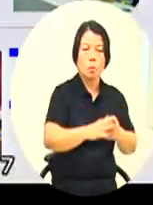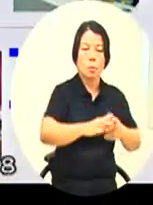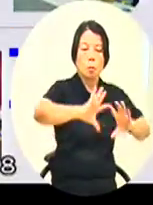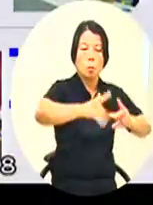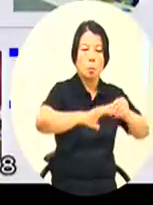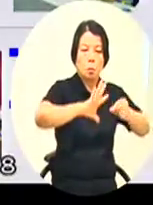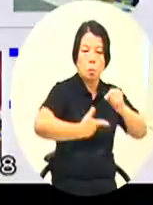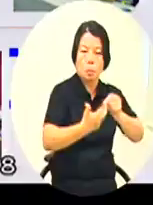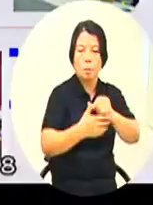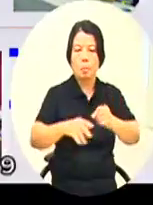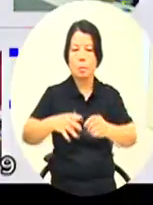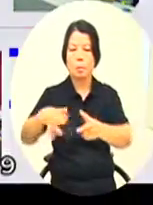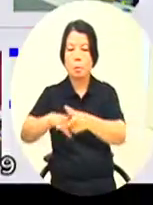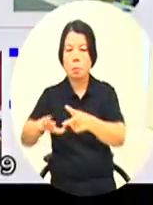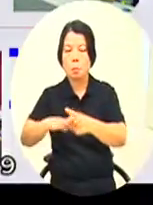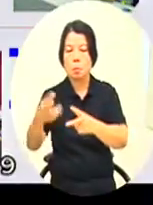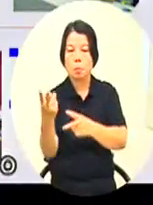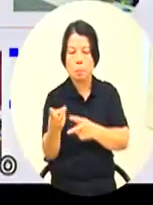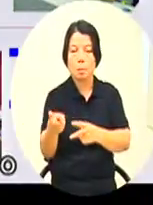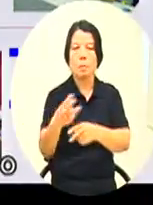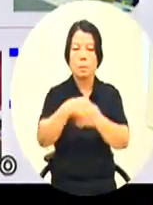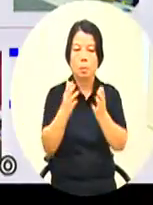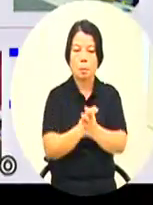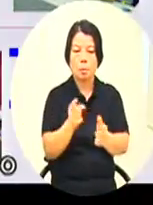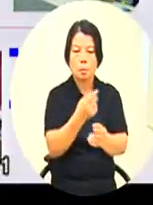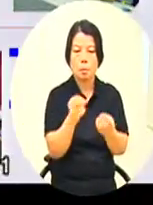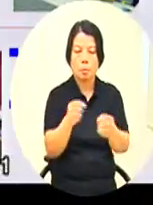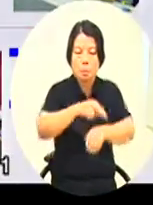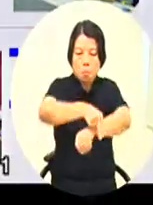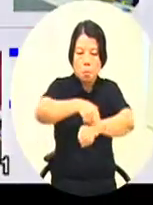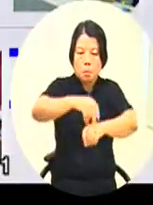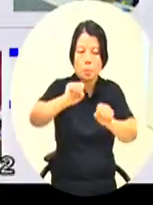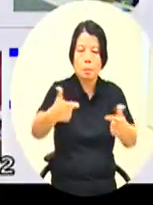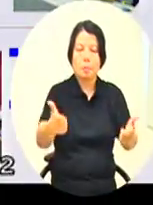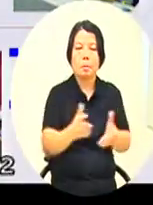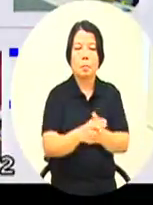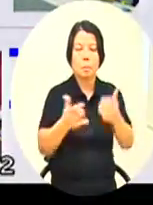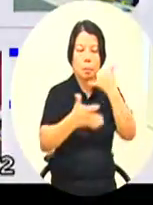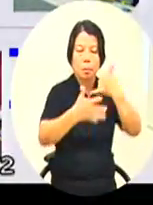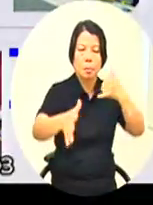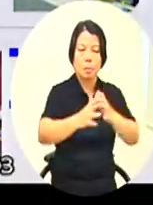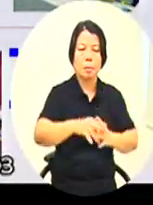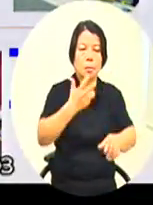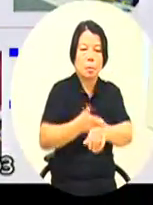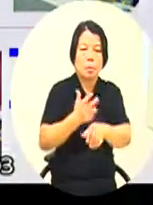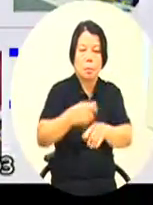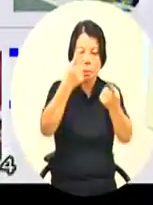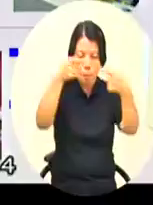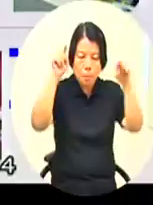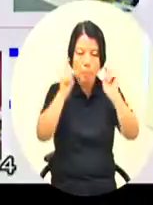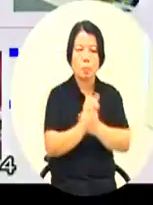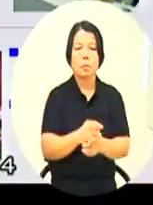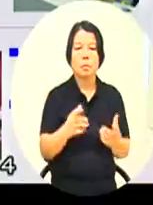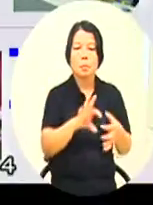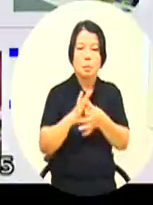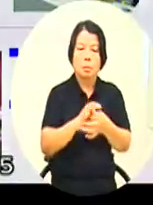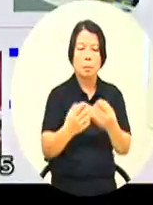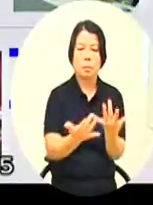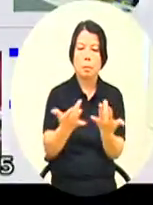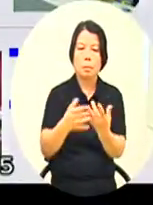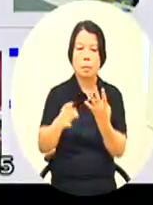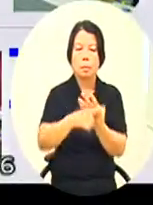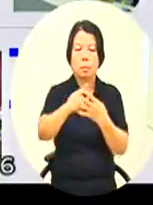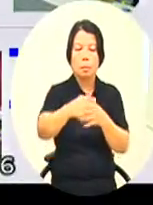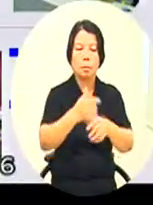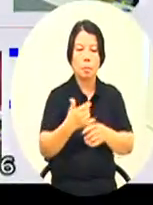小各自发展不同的课程，那他们的上面有国立海洋科技大学，还有相关的这个产业界，就在旗